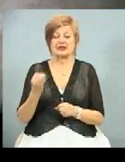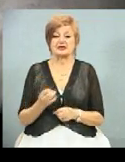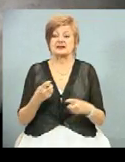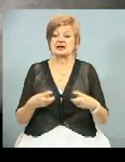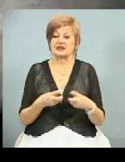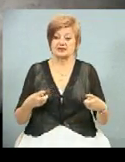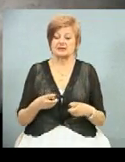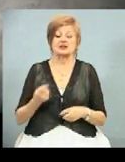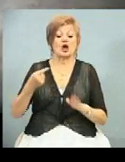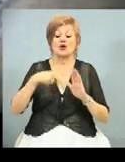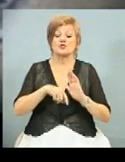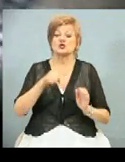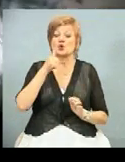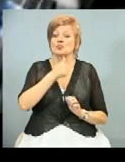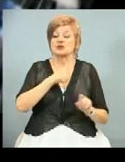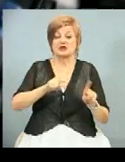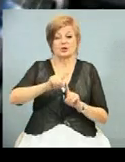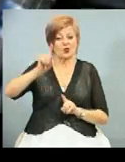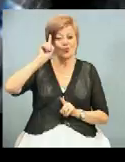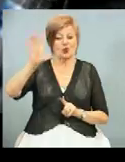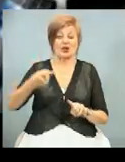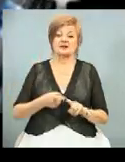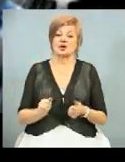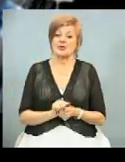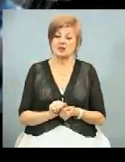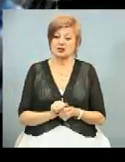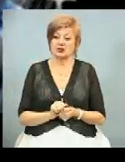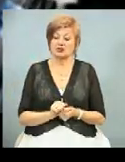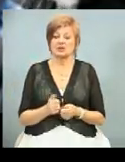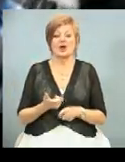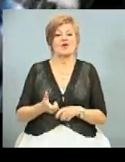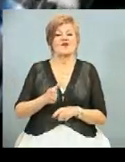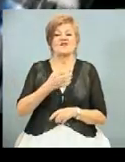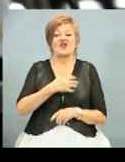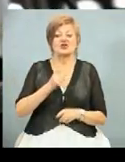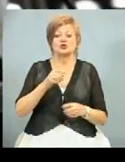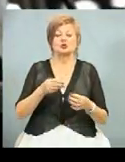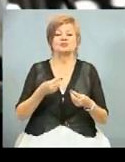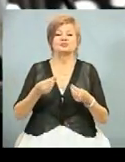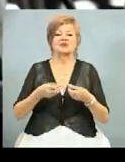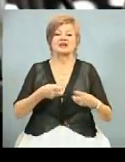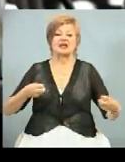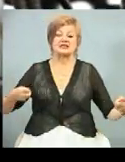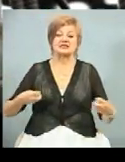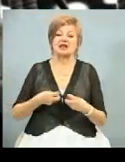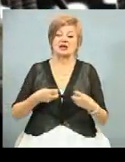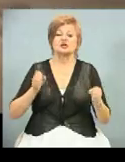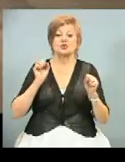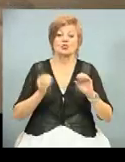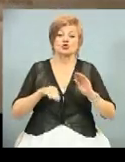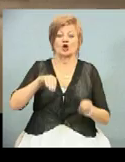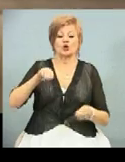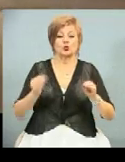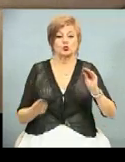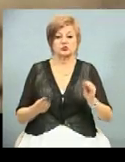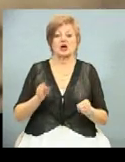У чому ж секрет такої популярності цього матеріалу? Головна перевага гуми – її еластичність. Вона може розтягуватися і гнутися,